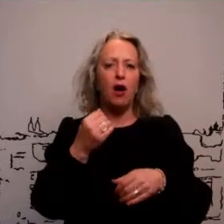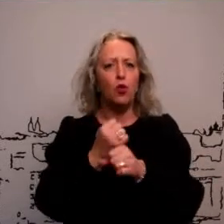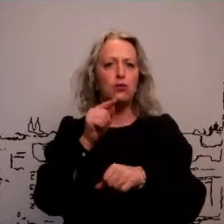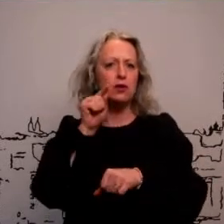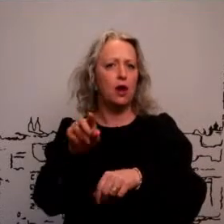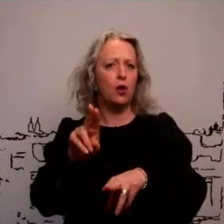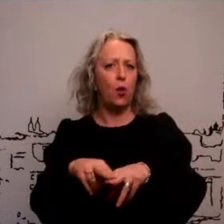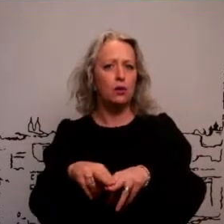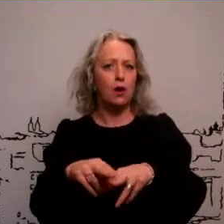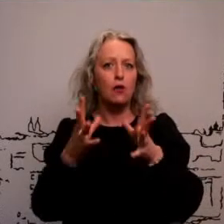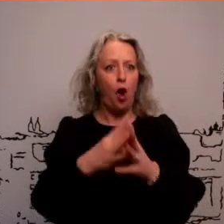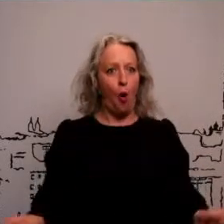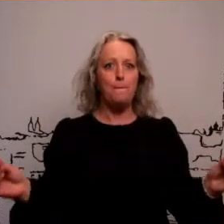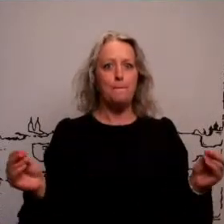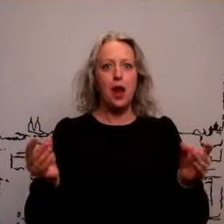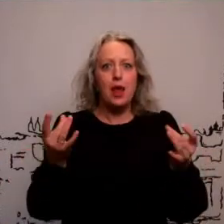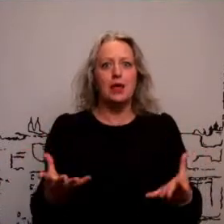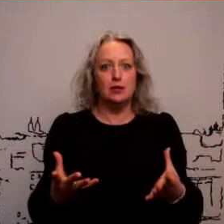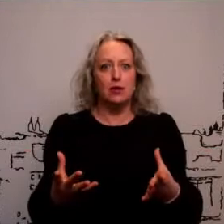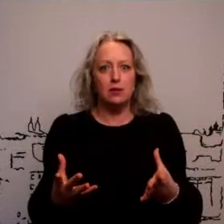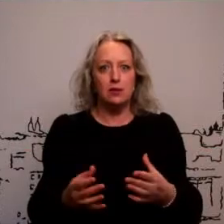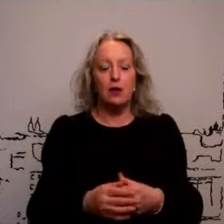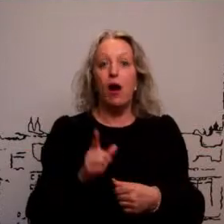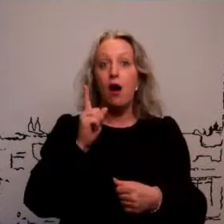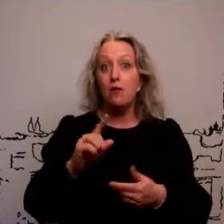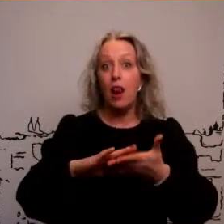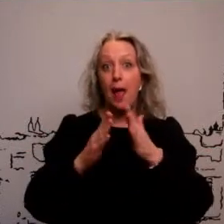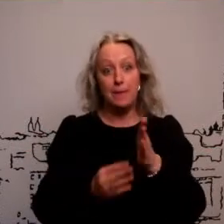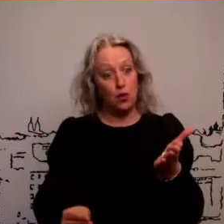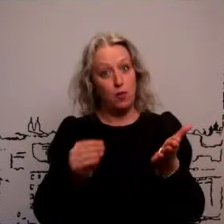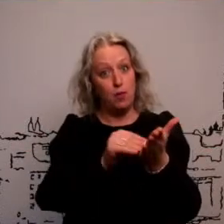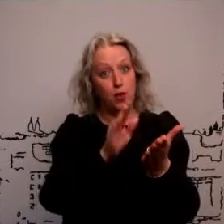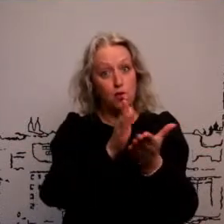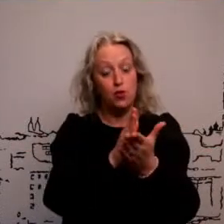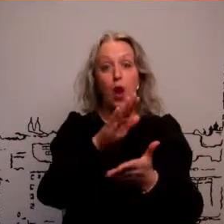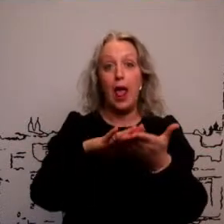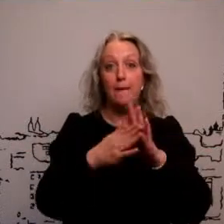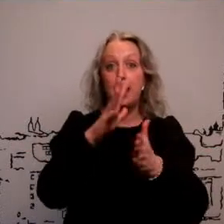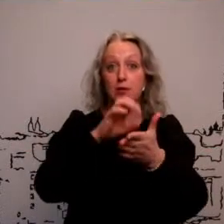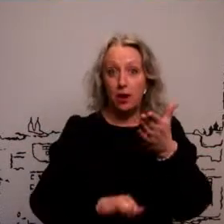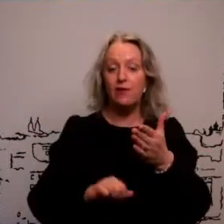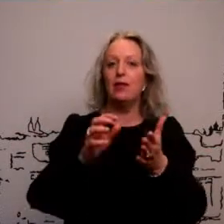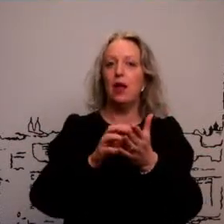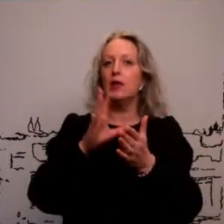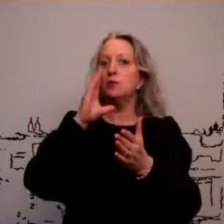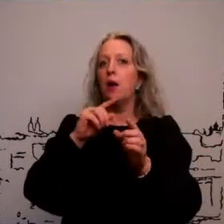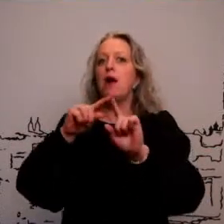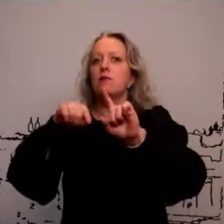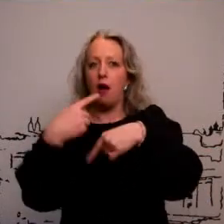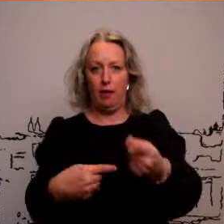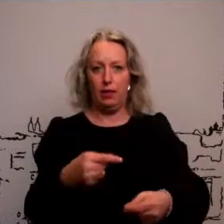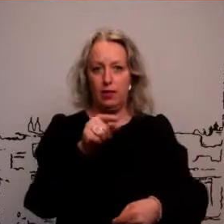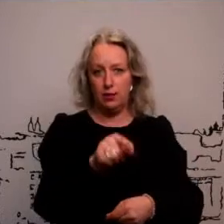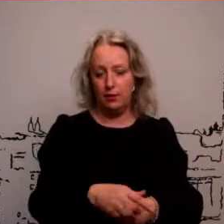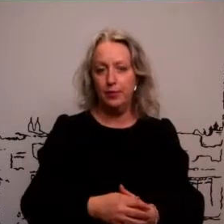nii äärda ära, aga lepingus on selles puhuks kokku lepitud leppetrahv, siis tööandja saab seda leppetrahvi rakendada. Ja üks